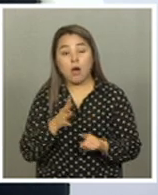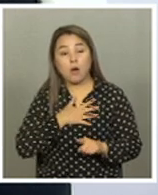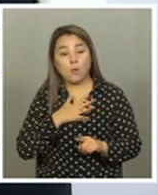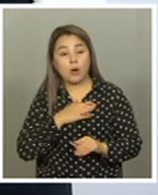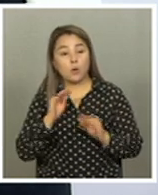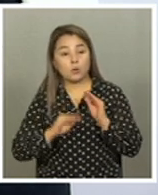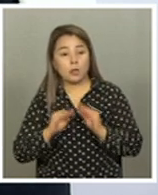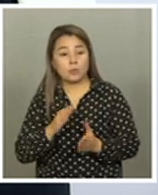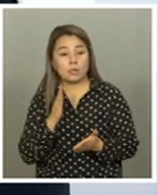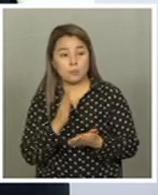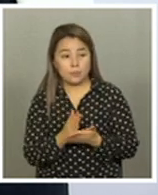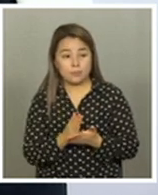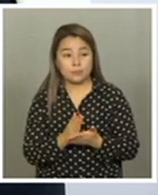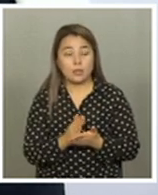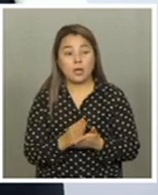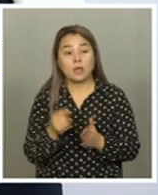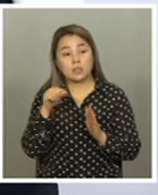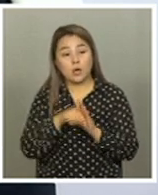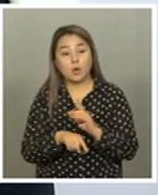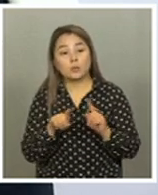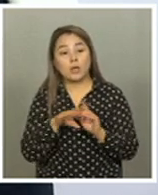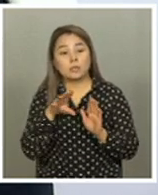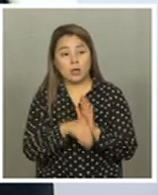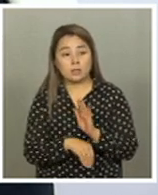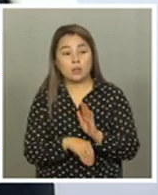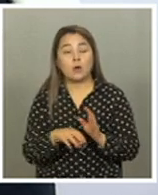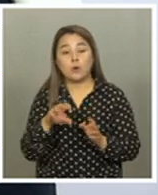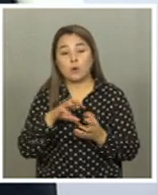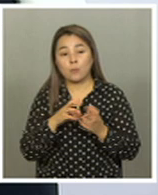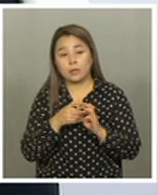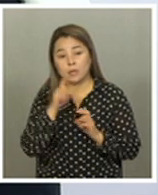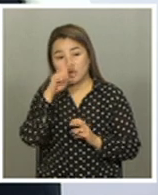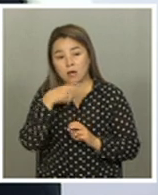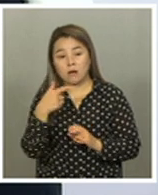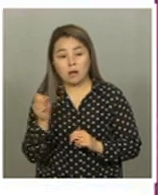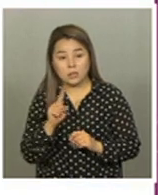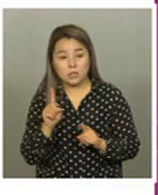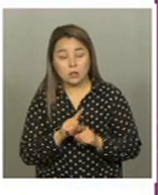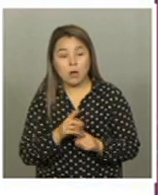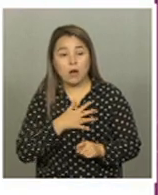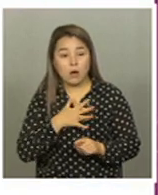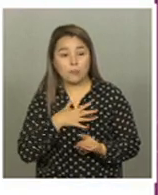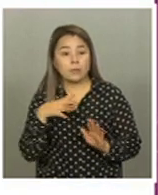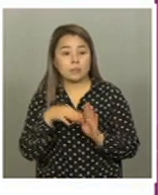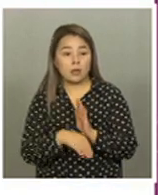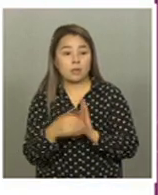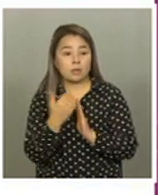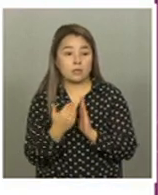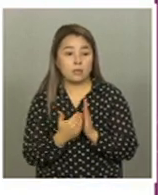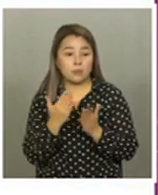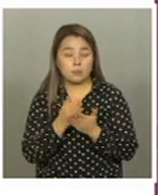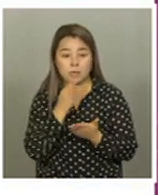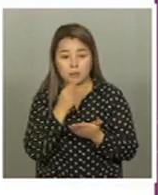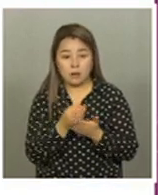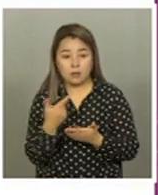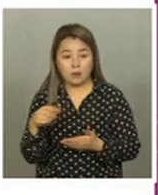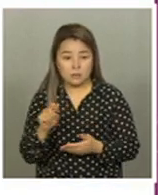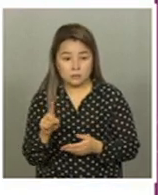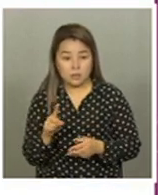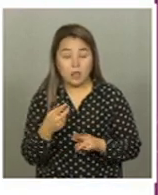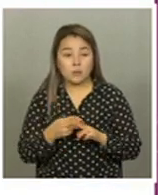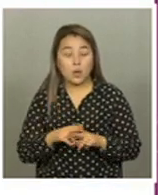болады. Және сонымен қатар, көмір қышқыл газы ол да ауаның құрамында кездесетін газдар. Және